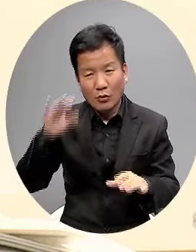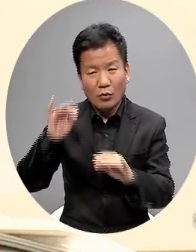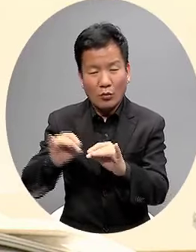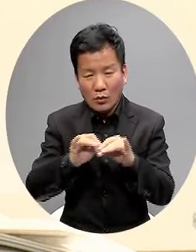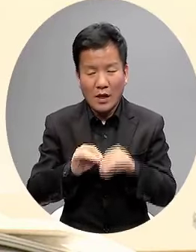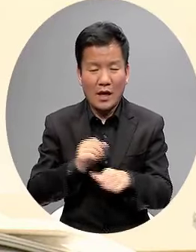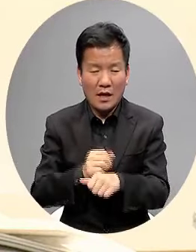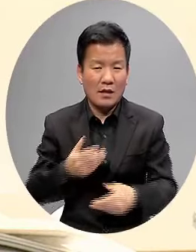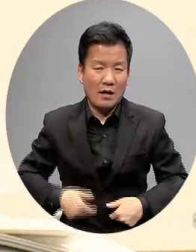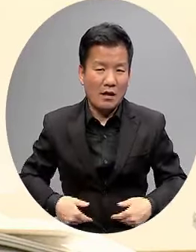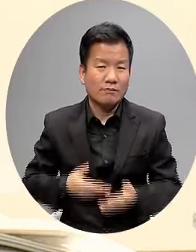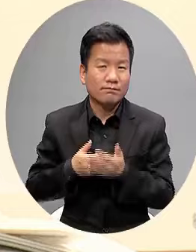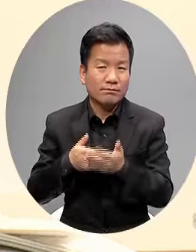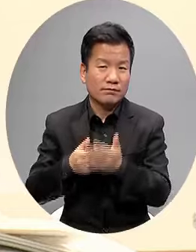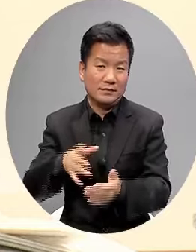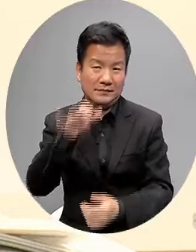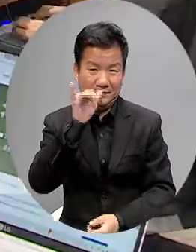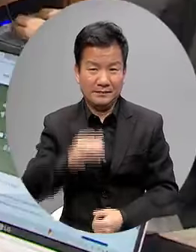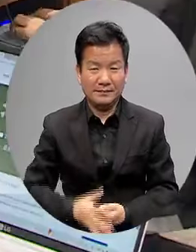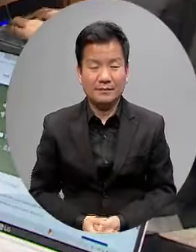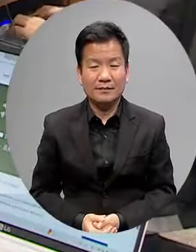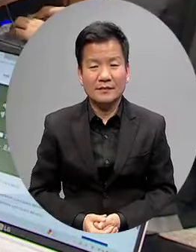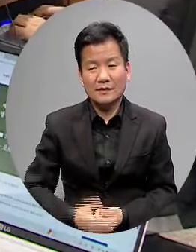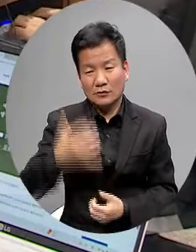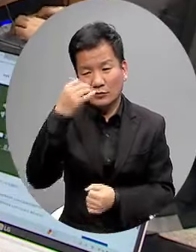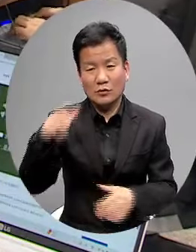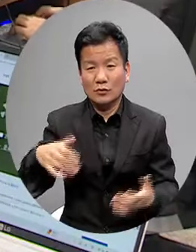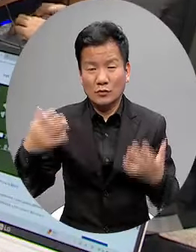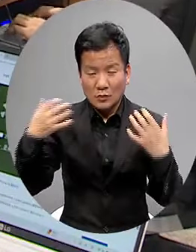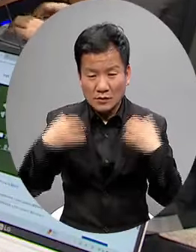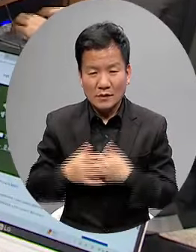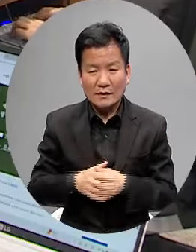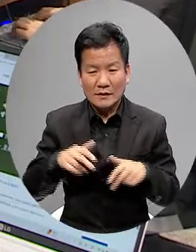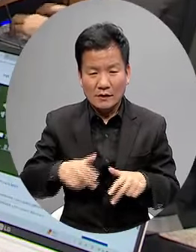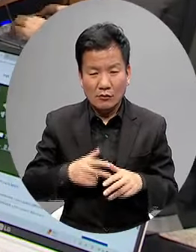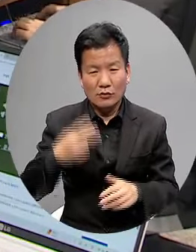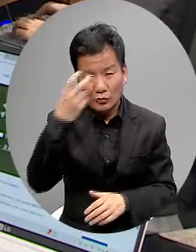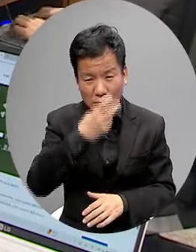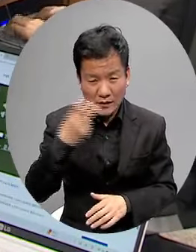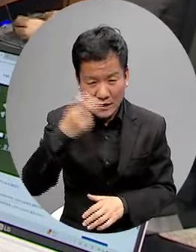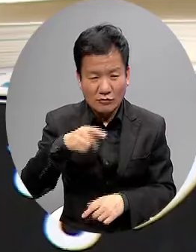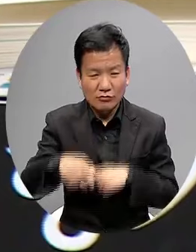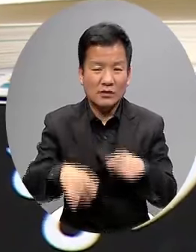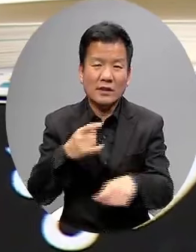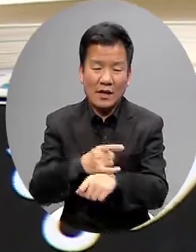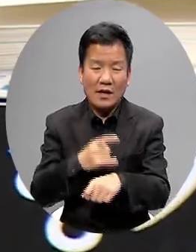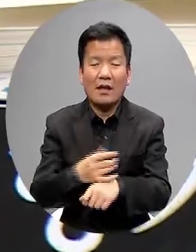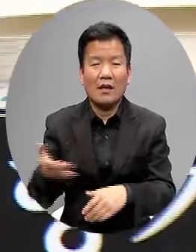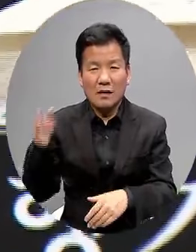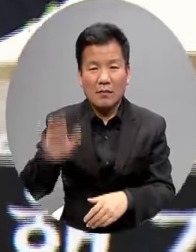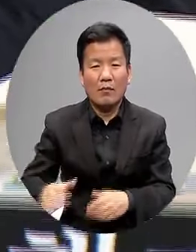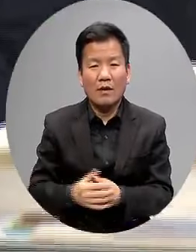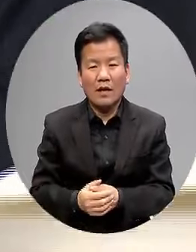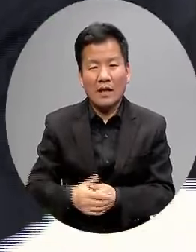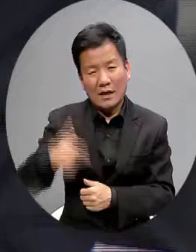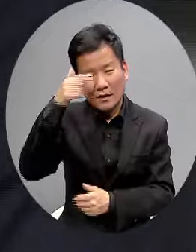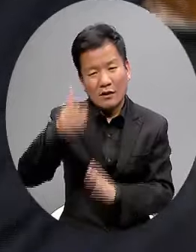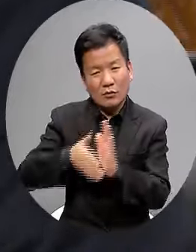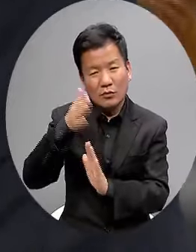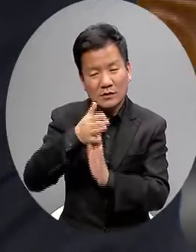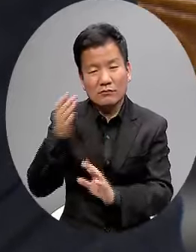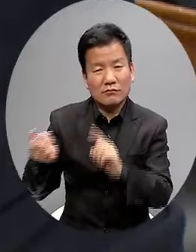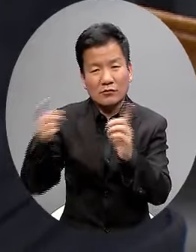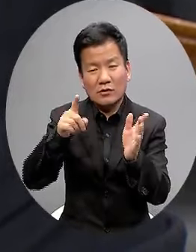의라는도 이어 충북도는 전직원 설문조사는 추진하겠다면서 구도심 활성화를